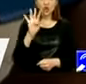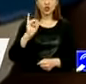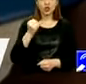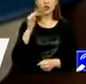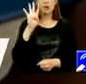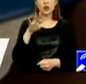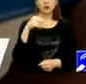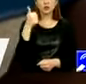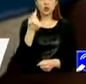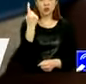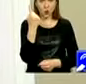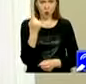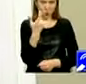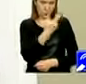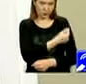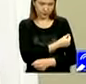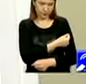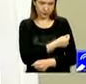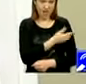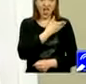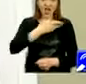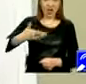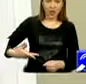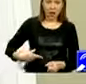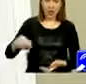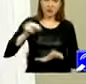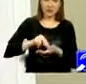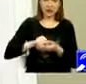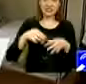cu o singură doză. În județul Galați mai sunt